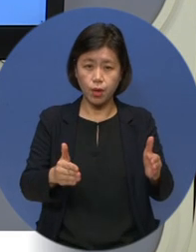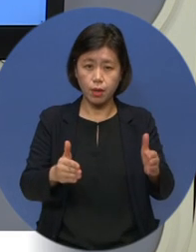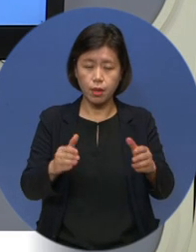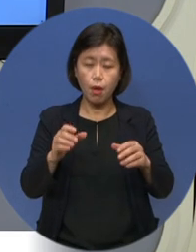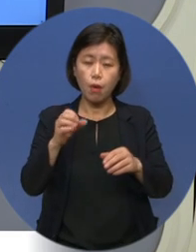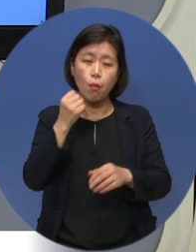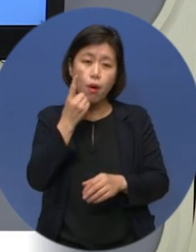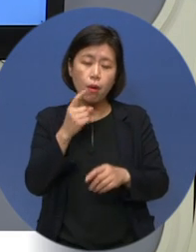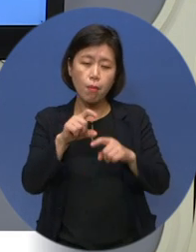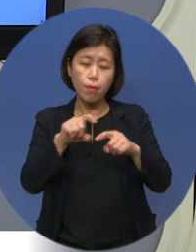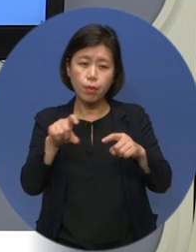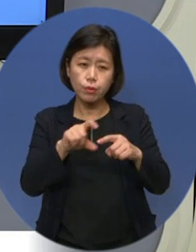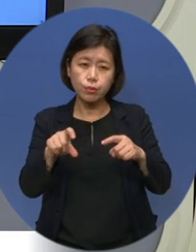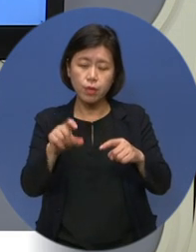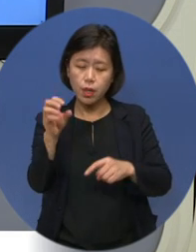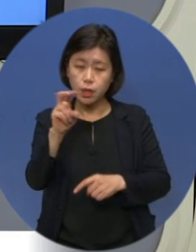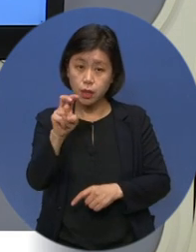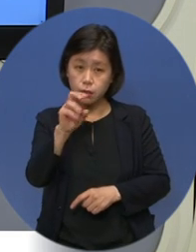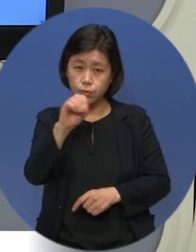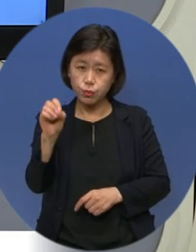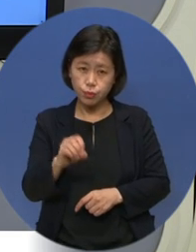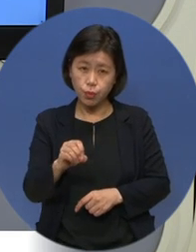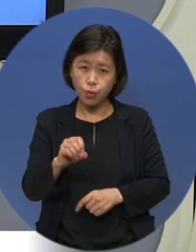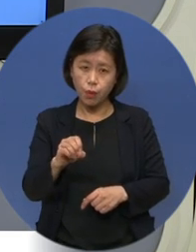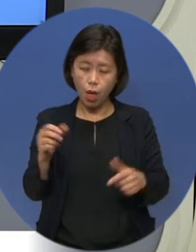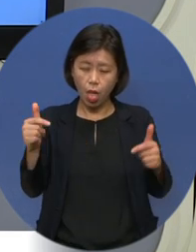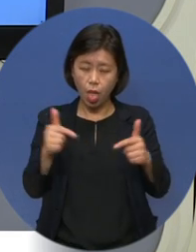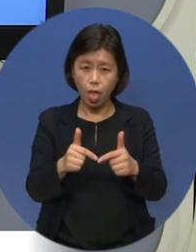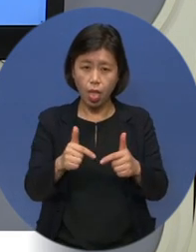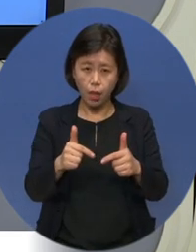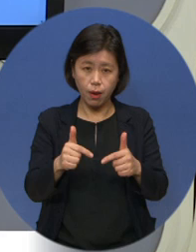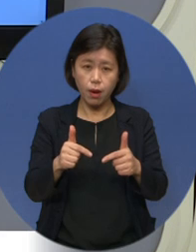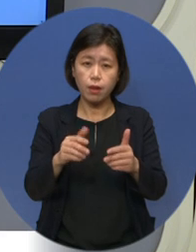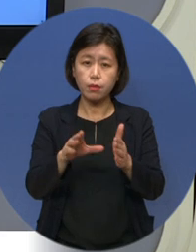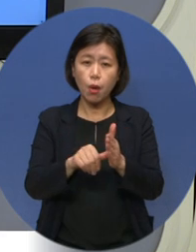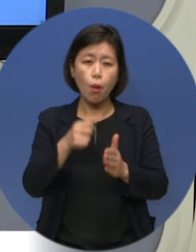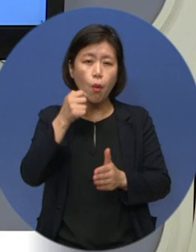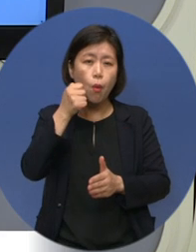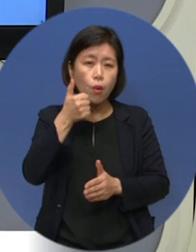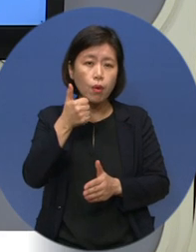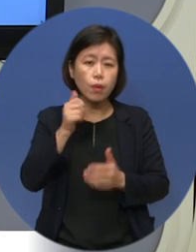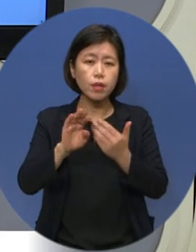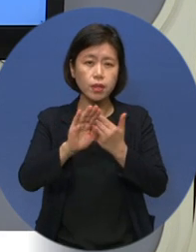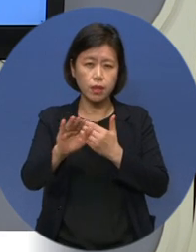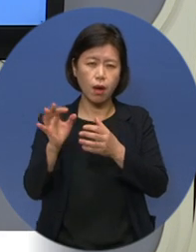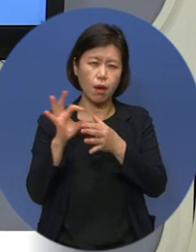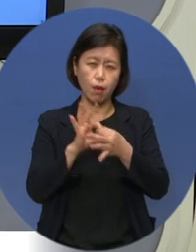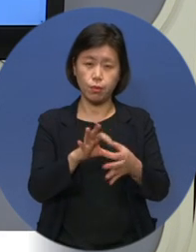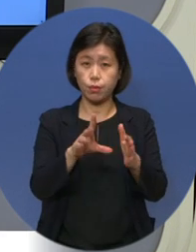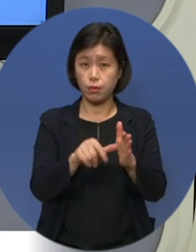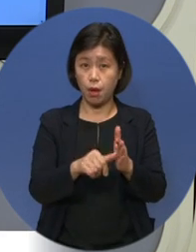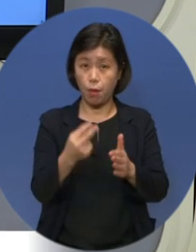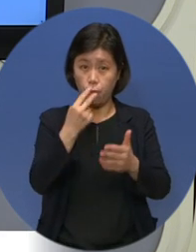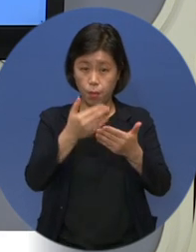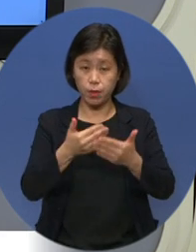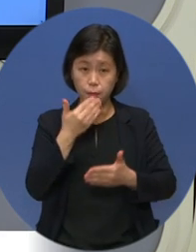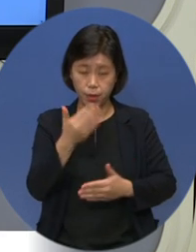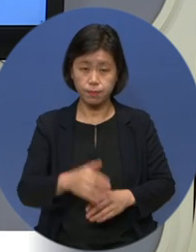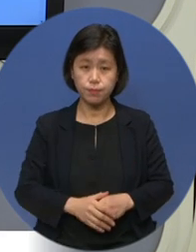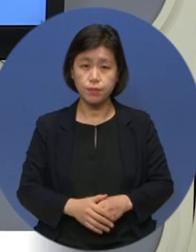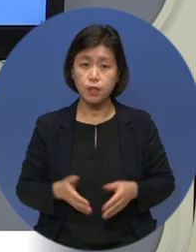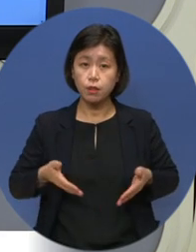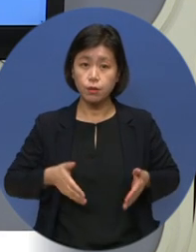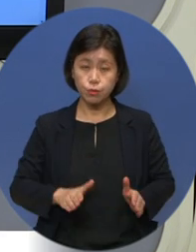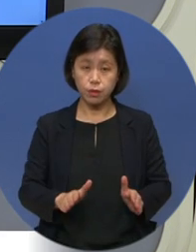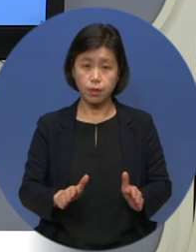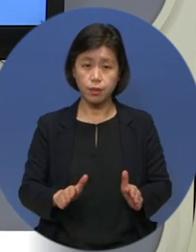이상 감소한 다리 5 개월 이상인 경우에 해당 해야 합니다 출산일 전 피 보 험 단 위 기간이